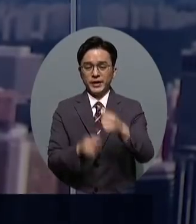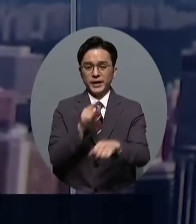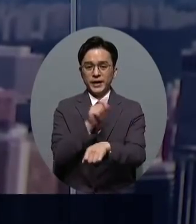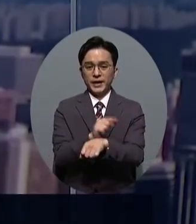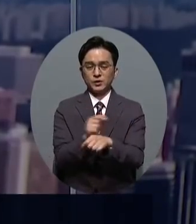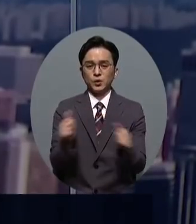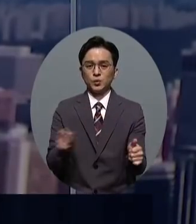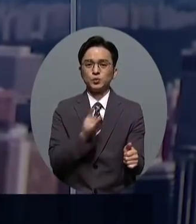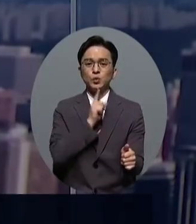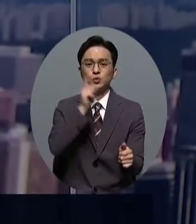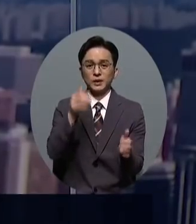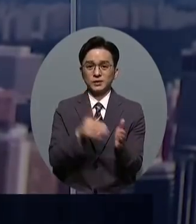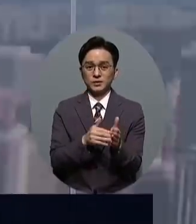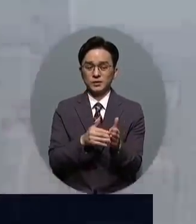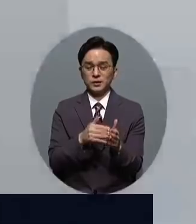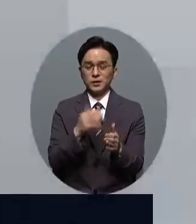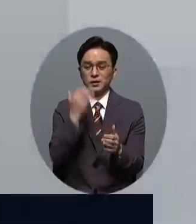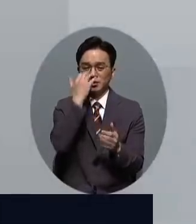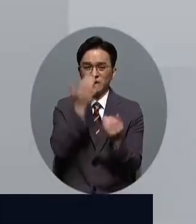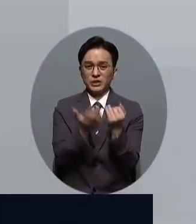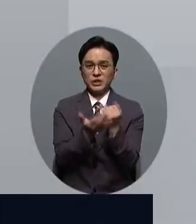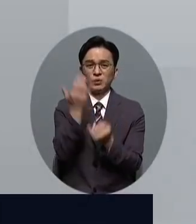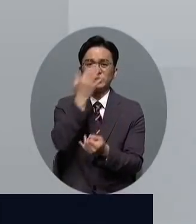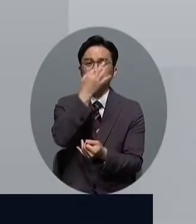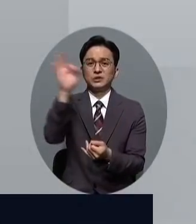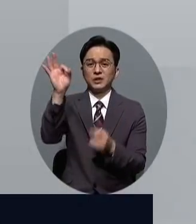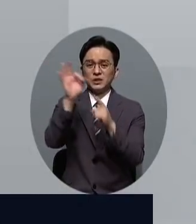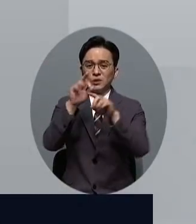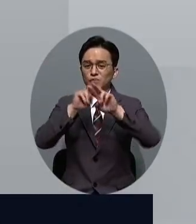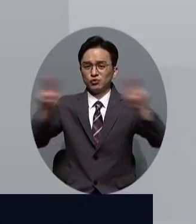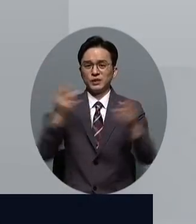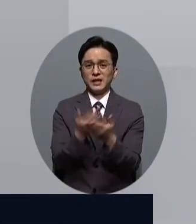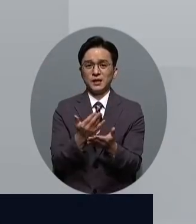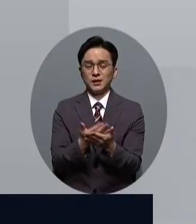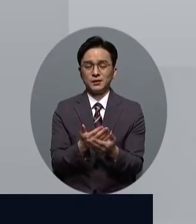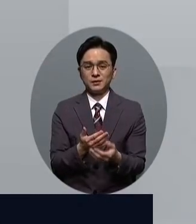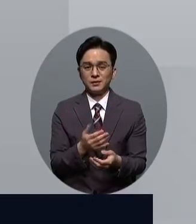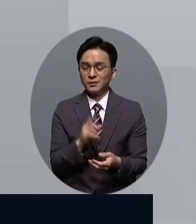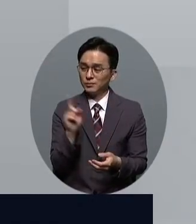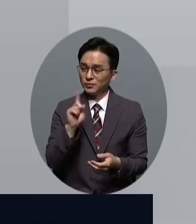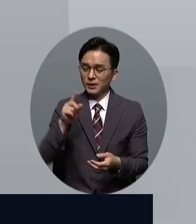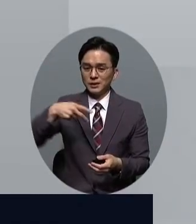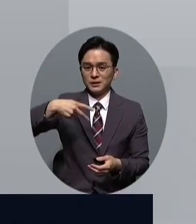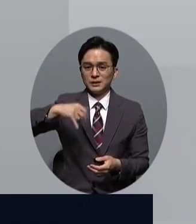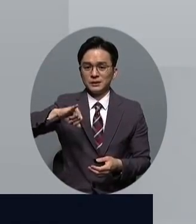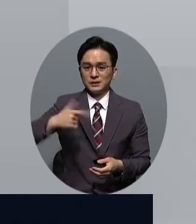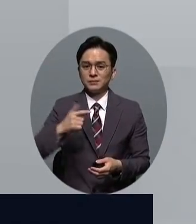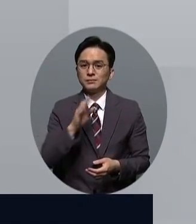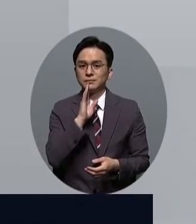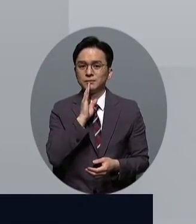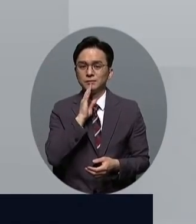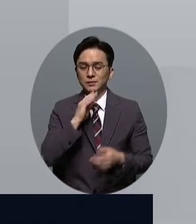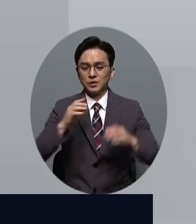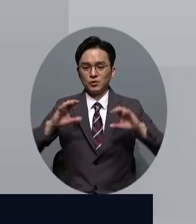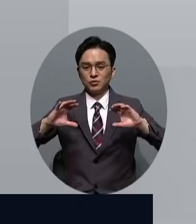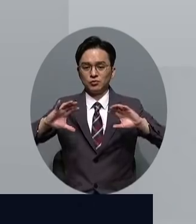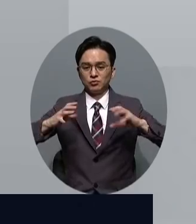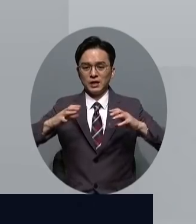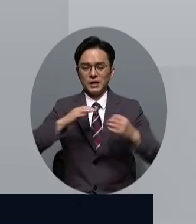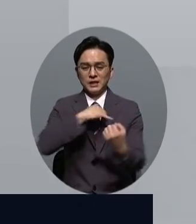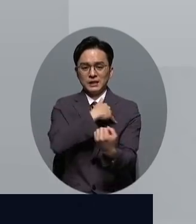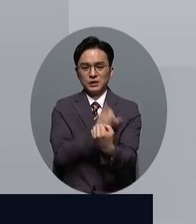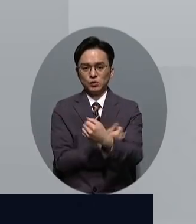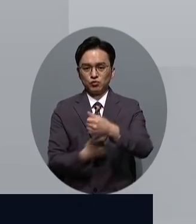그 내용은 그 전 박원순 시장의 행동이 언행이 성희롱에 해당한다라는 인권위의 결정에서